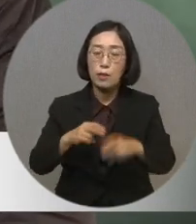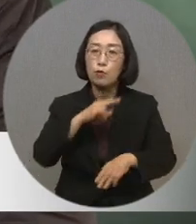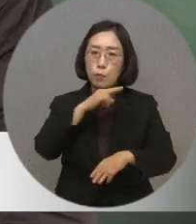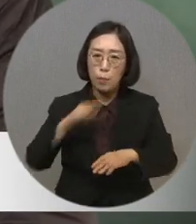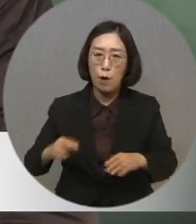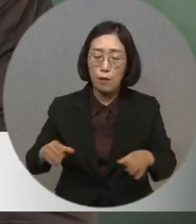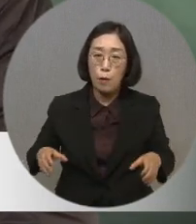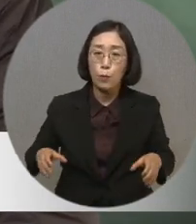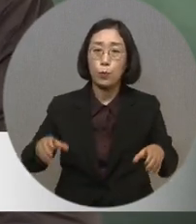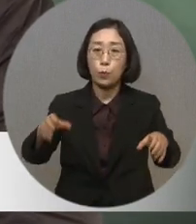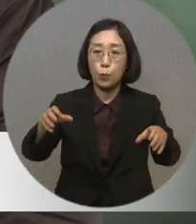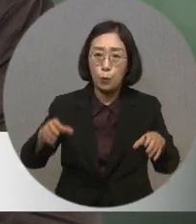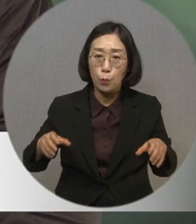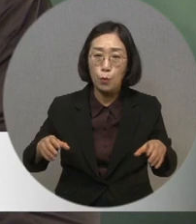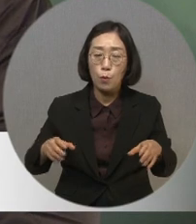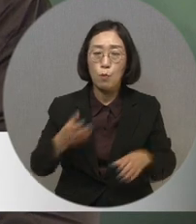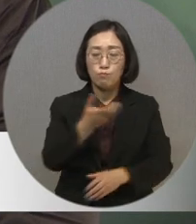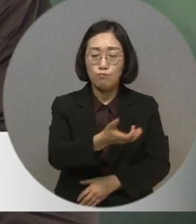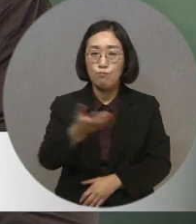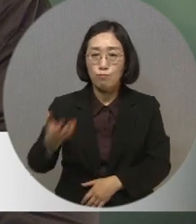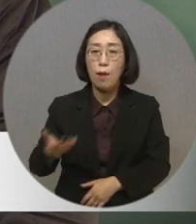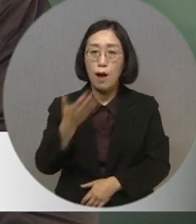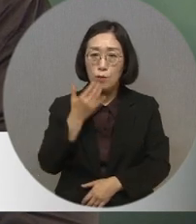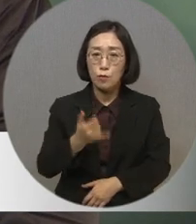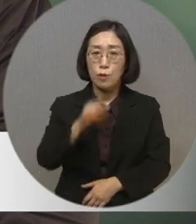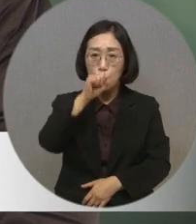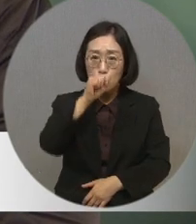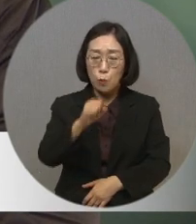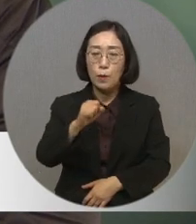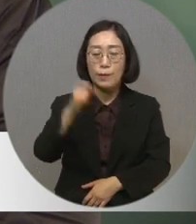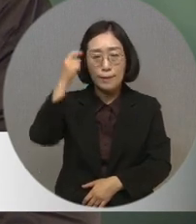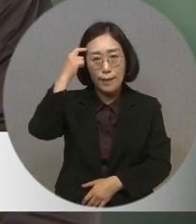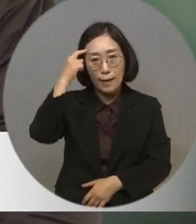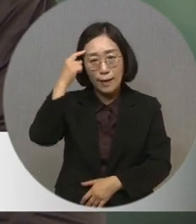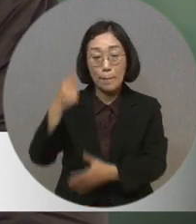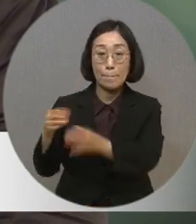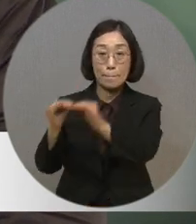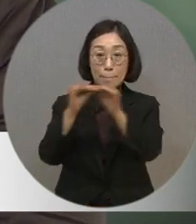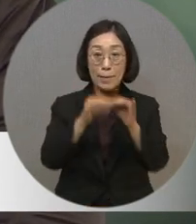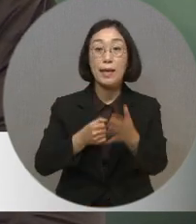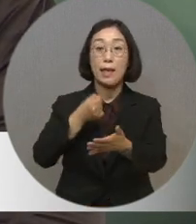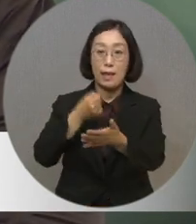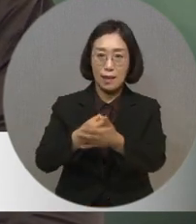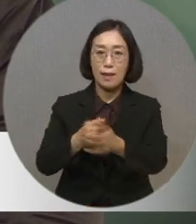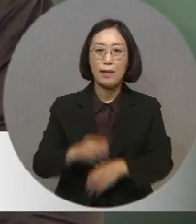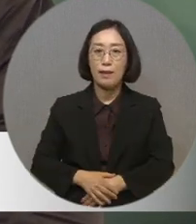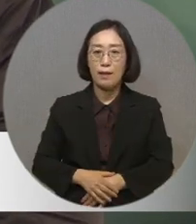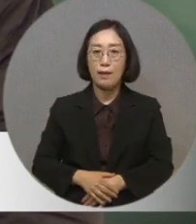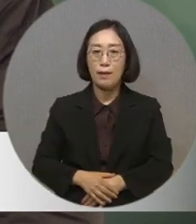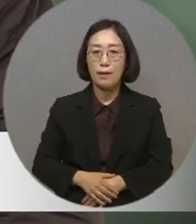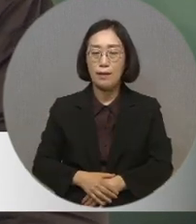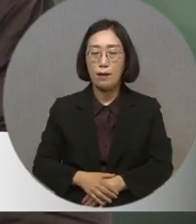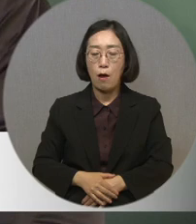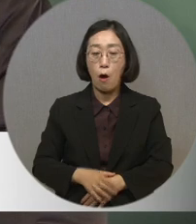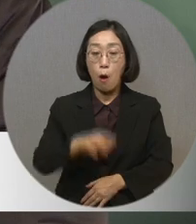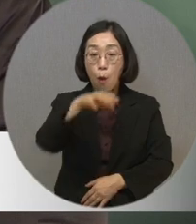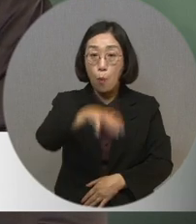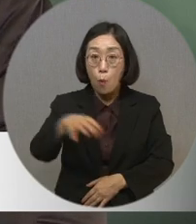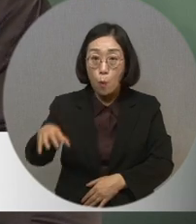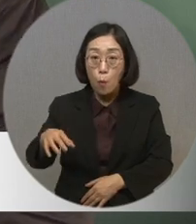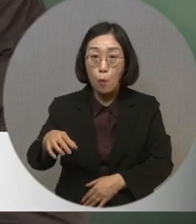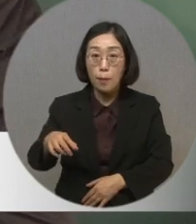편안하게 여가 생활을 즐길 수 있게끔 해보는 게 어떠냐는 의견들이 모아져서 연예인들끼리 서로 힘을